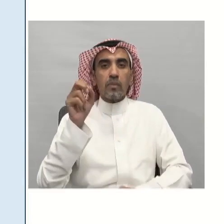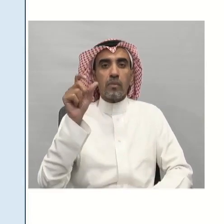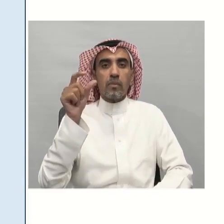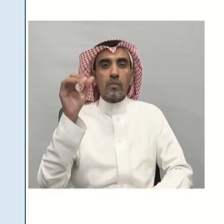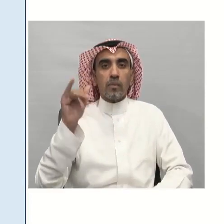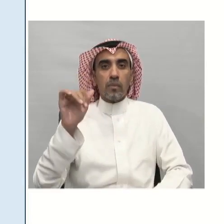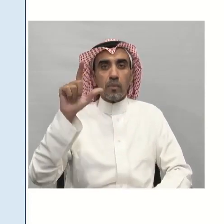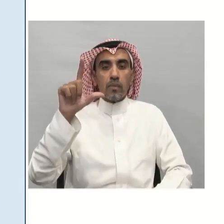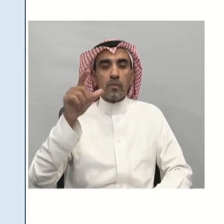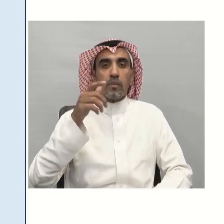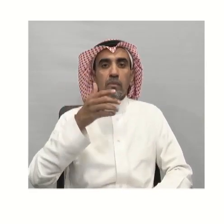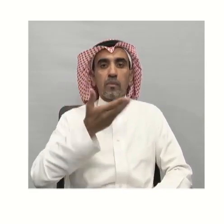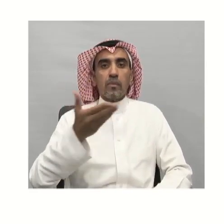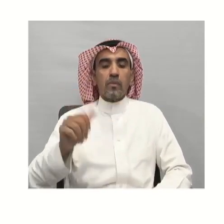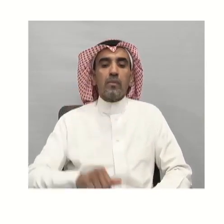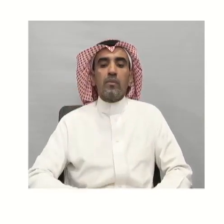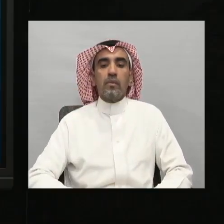كما سوف نستعرض بعد قليل.